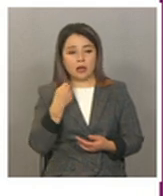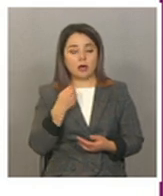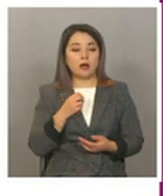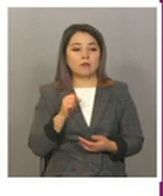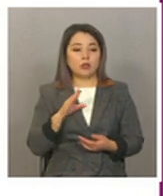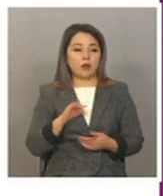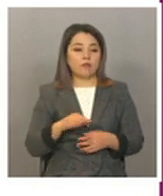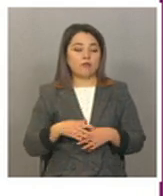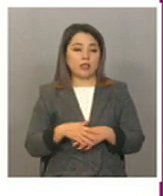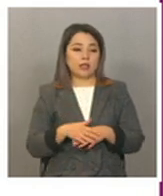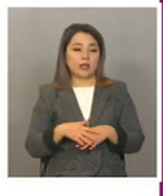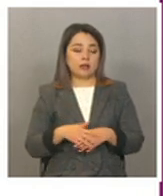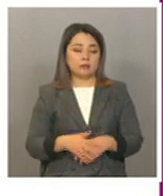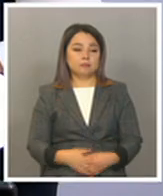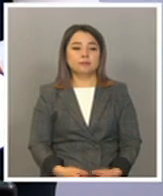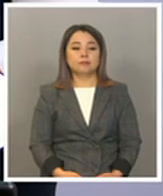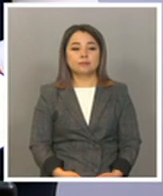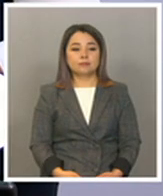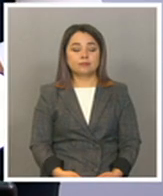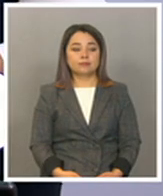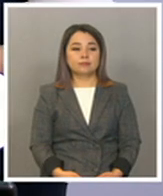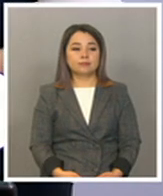және Австро-Венгрия.